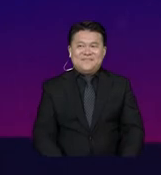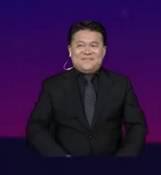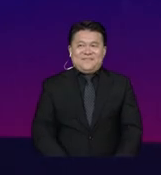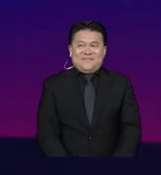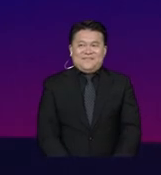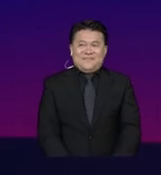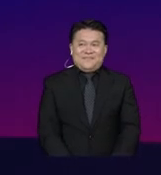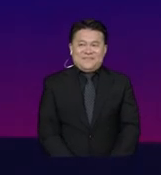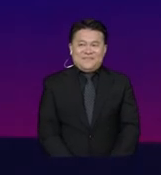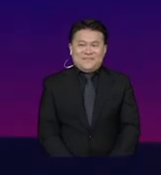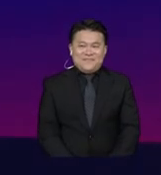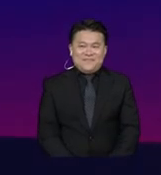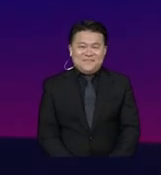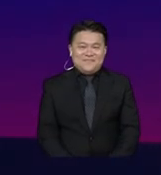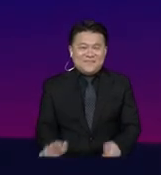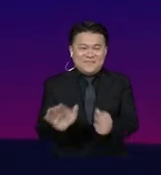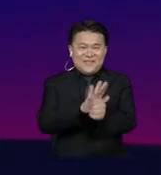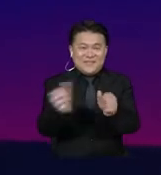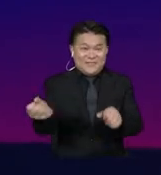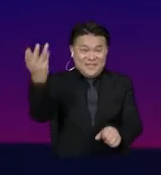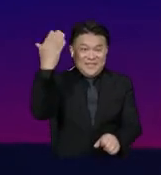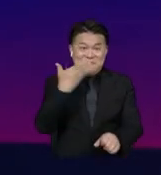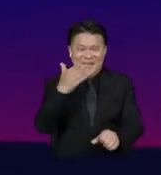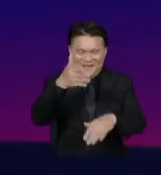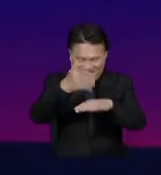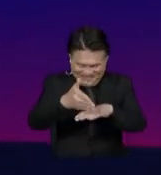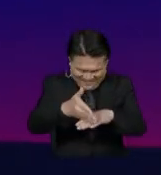Friendliness wins. 감사합니다.